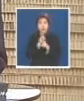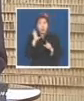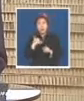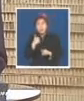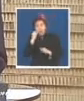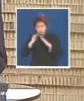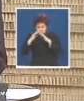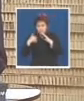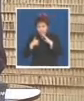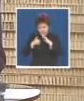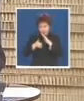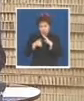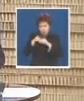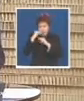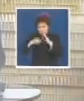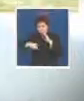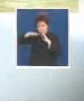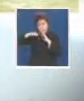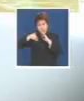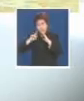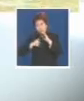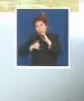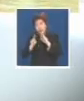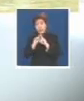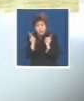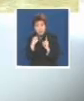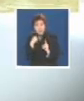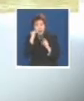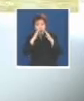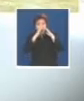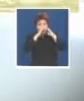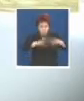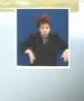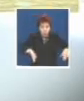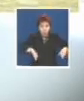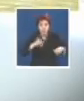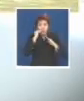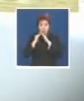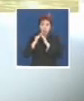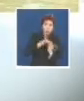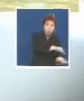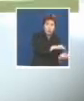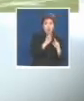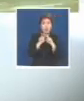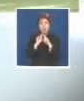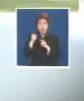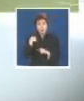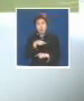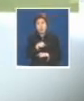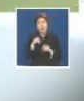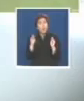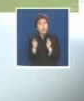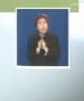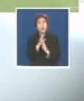นของตนเองได้แล้วนะครับแต่มีบ้านเรือนที่ถูกทำลายหรือเสียหายไปทั้งหลังเนี่ยนะครับขณะนี้ก็ประมาณการกันว่าอาจจะเกือบ500